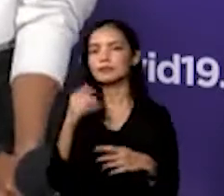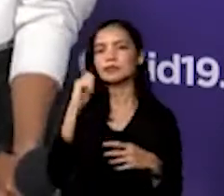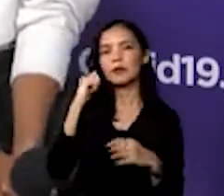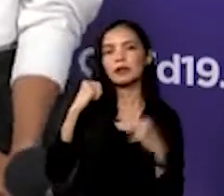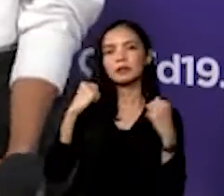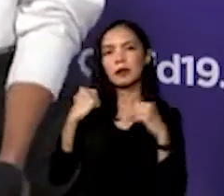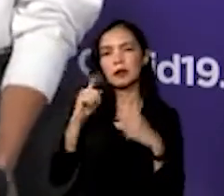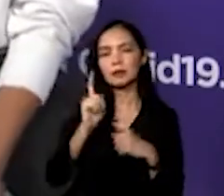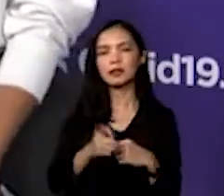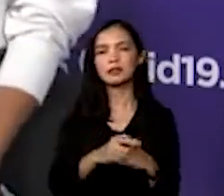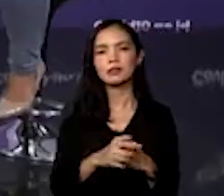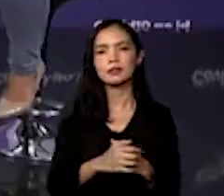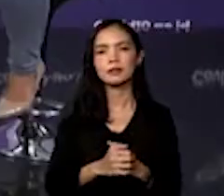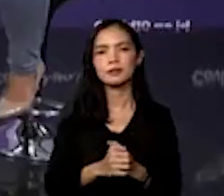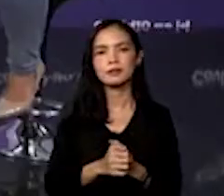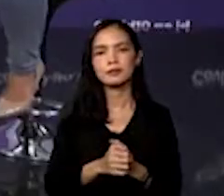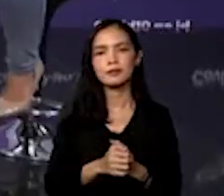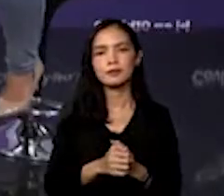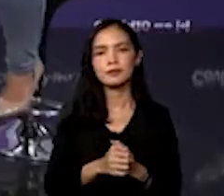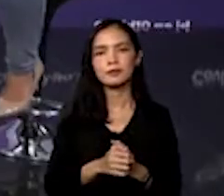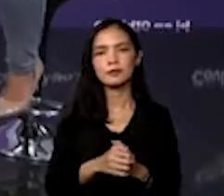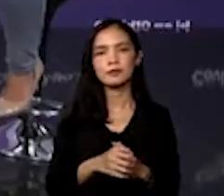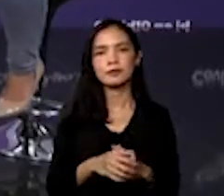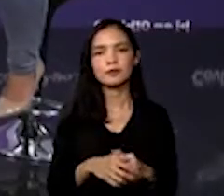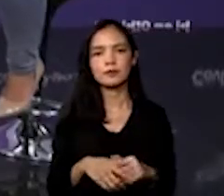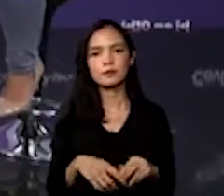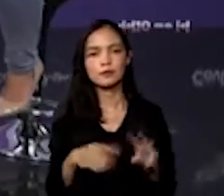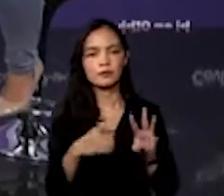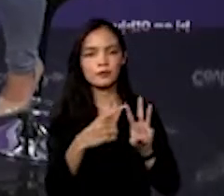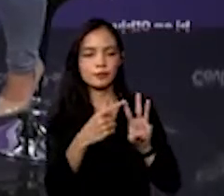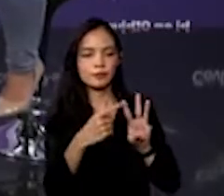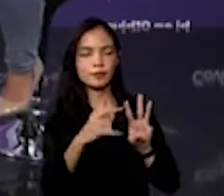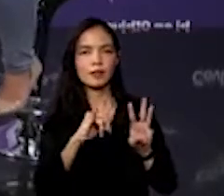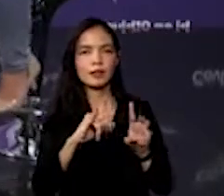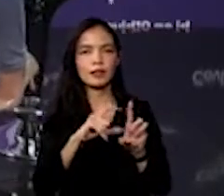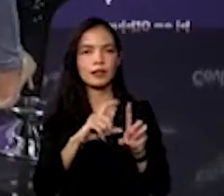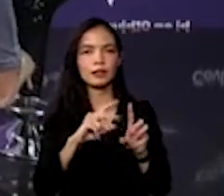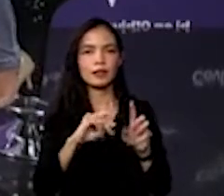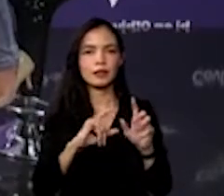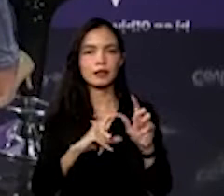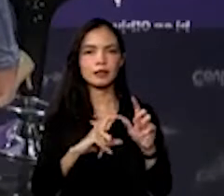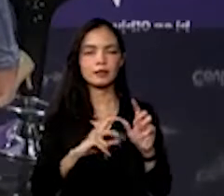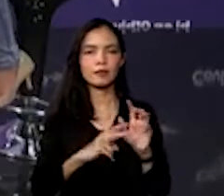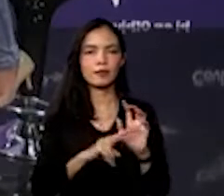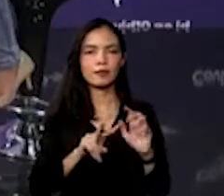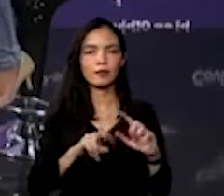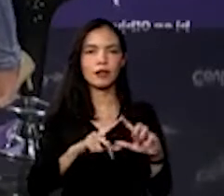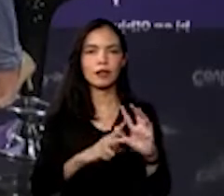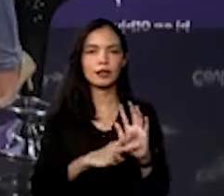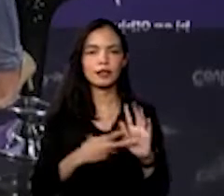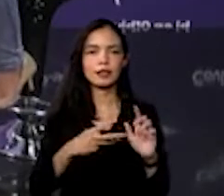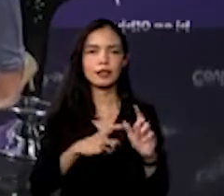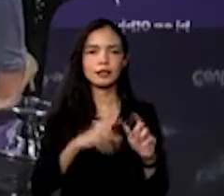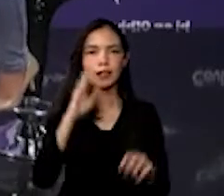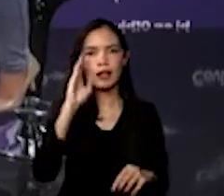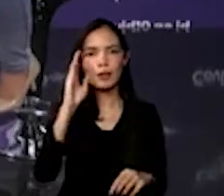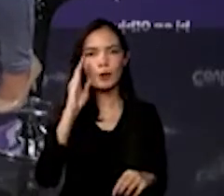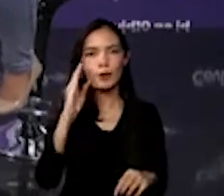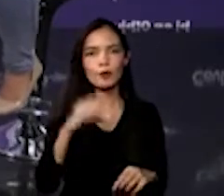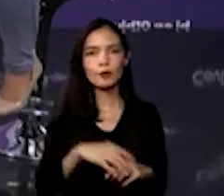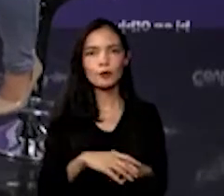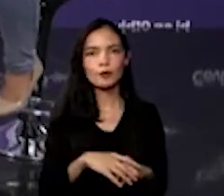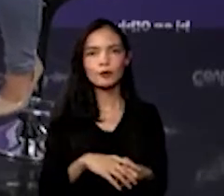rumah semangat dong pasti hari ini ya terus yang ketiga ada Idris Vanes gitarisnya nih Halo Idris